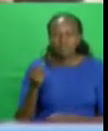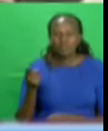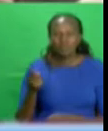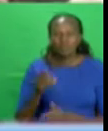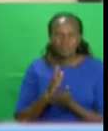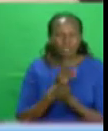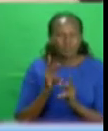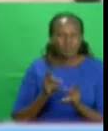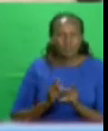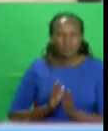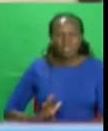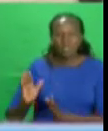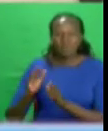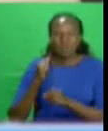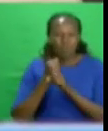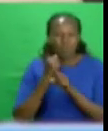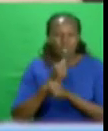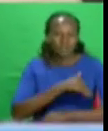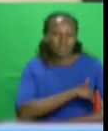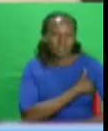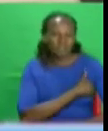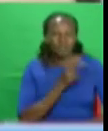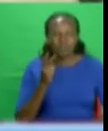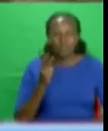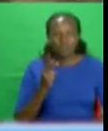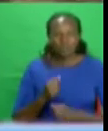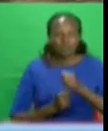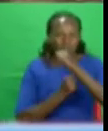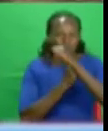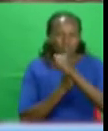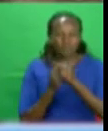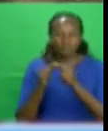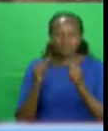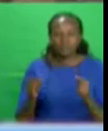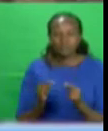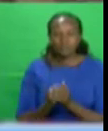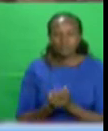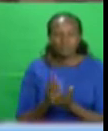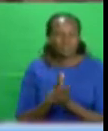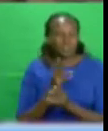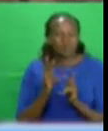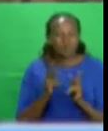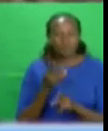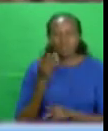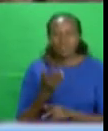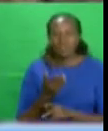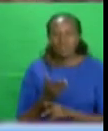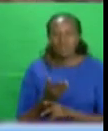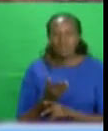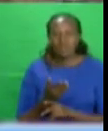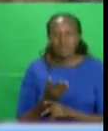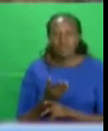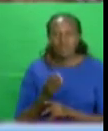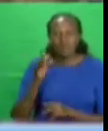wameachishwa kazi ni machifu wawili wanaodaiwa kuunga mkono chama pinzani. Na iko watu wengine wakora wa